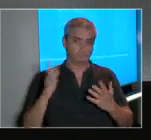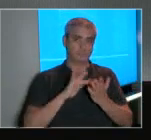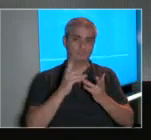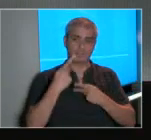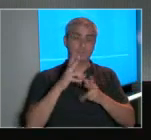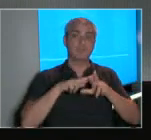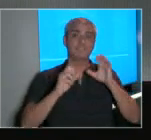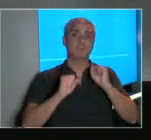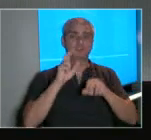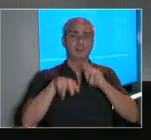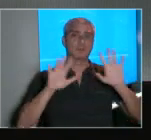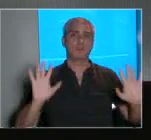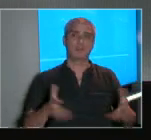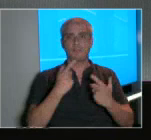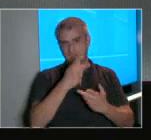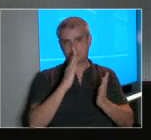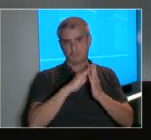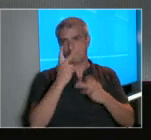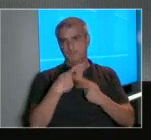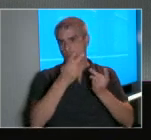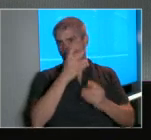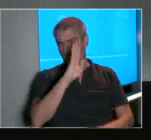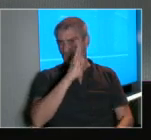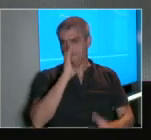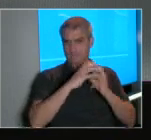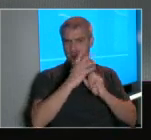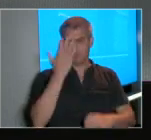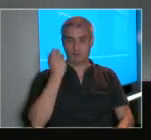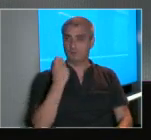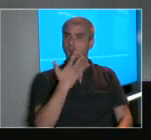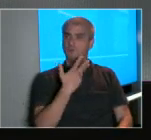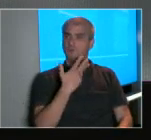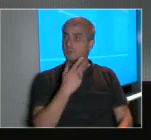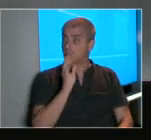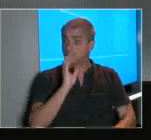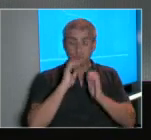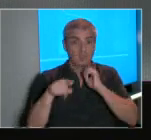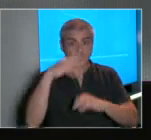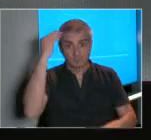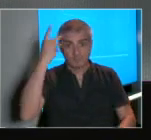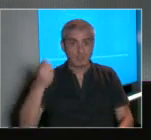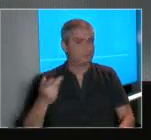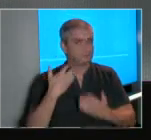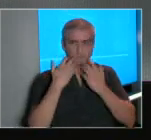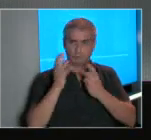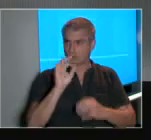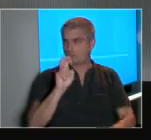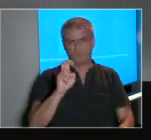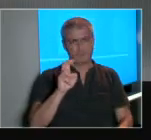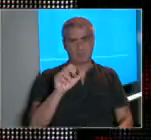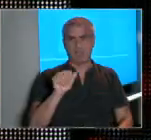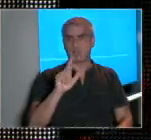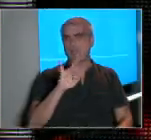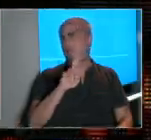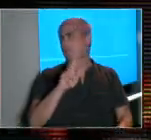מאושפז במצב קשה בטיפול נמרץ בבית החולים בלינסון, הוא נורה לפני כ3 שבועות. עבור התקשורת הפלסטינית, הסיפור של עבד אל רחמן,